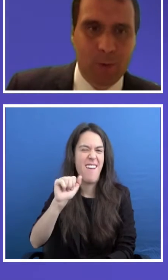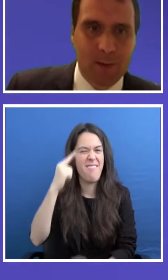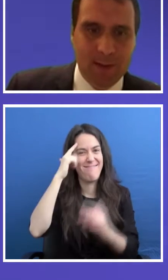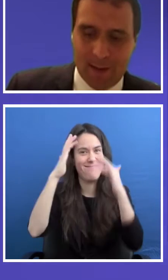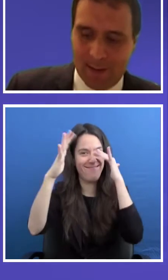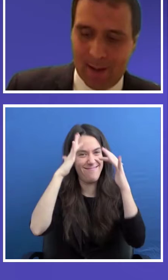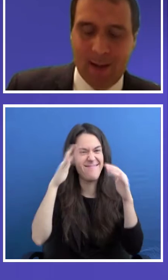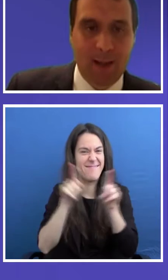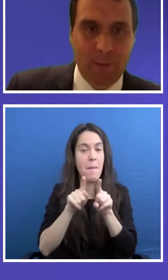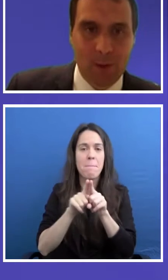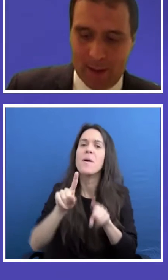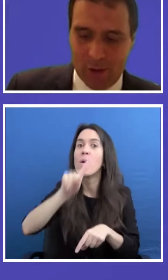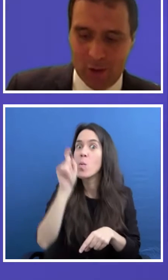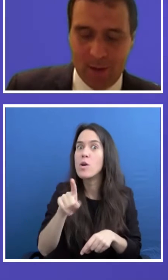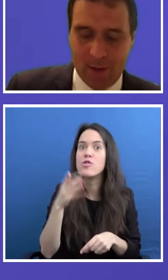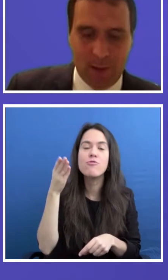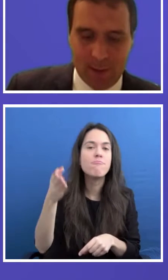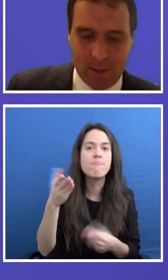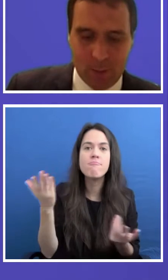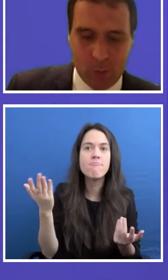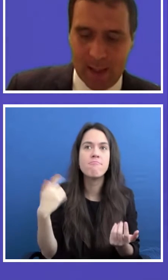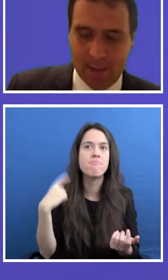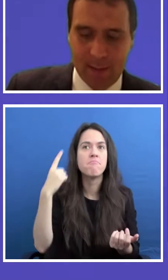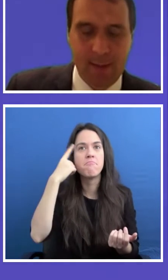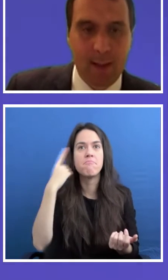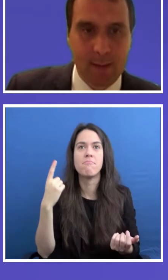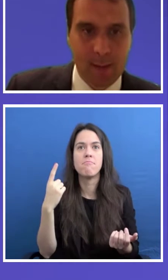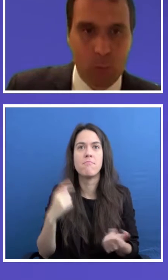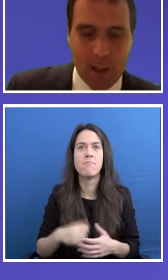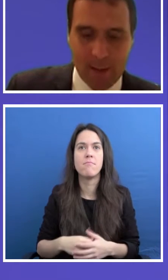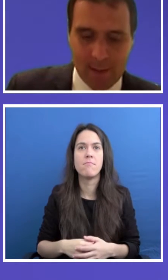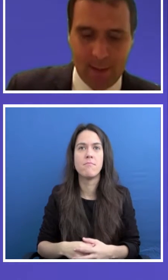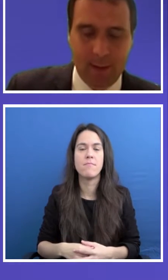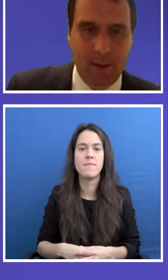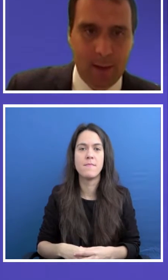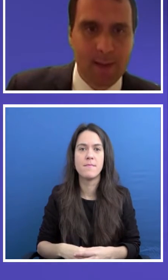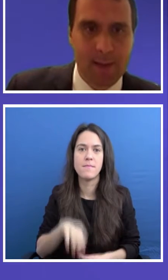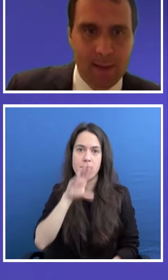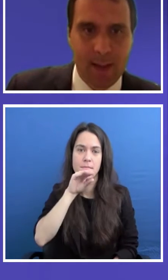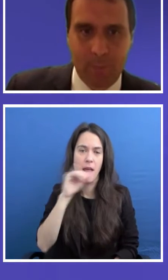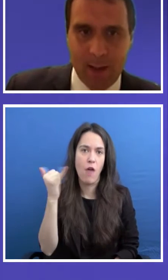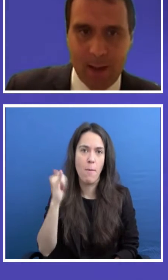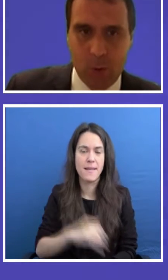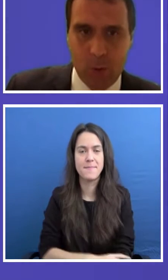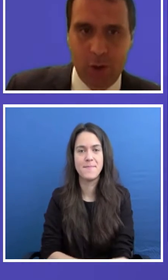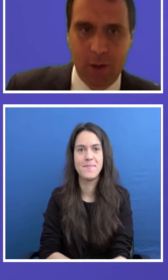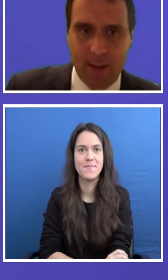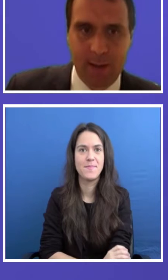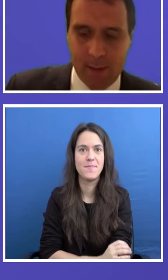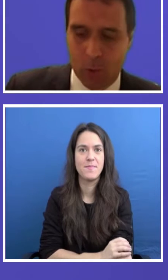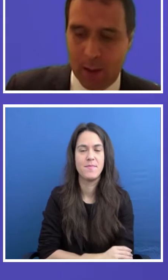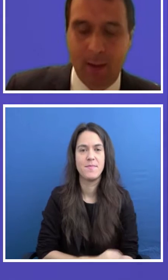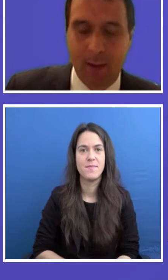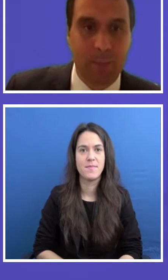Rania. أستاذة رانيا، كيف تعالجين كمذيعة تلفزيونية هذه التصورات؟ يعني أنت كصحفية. How do you